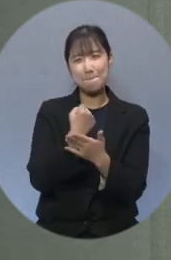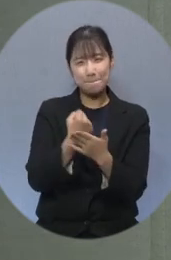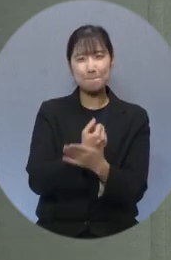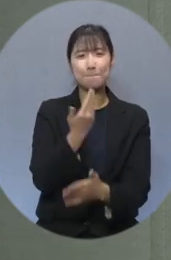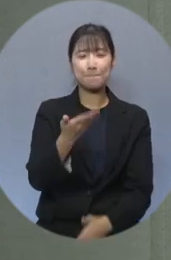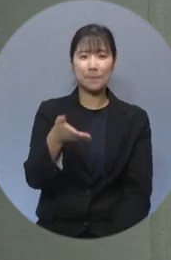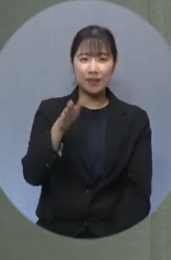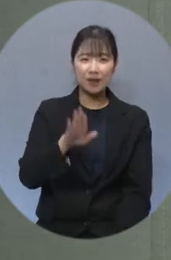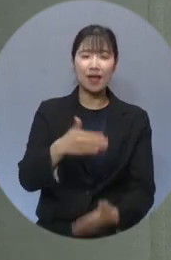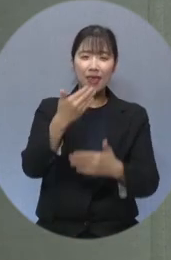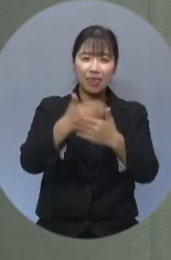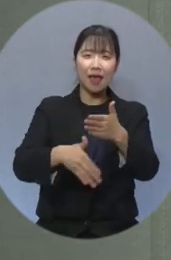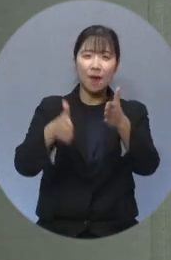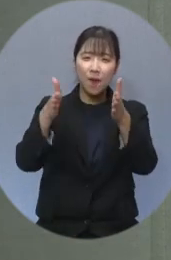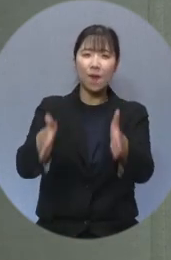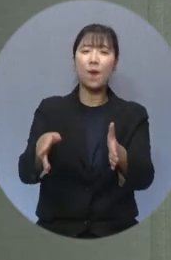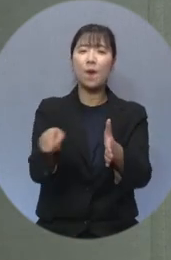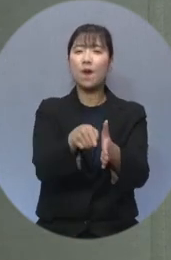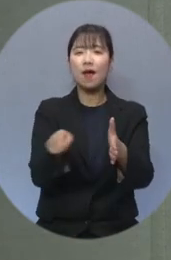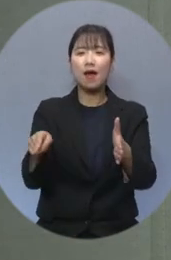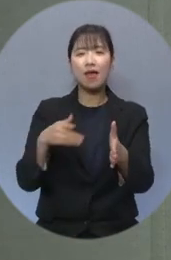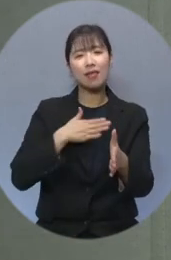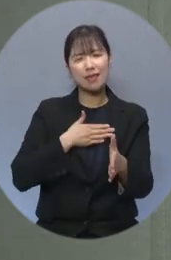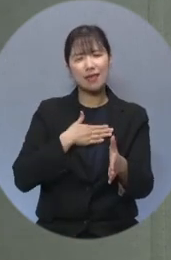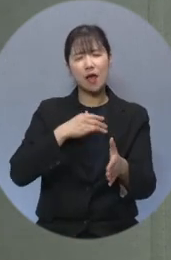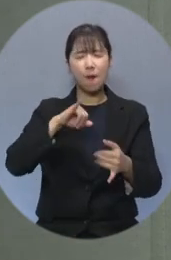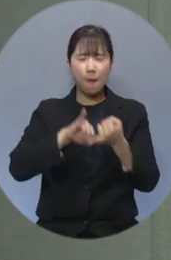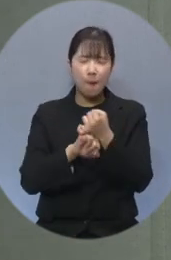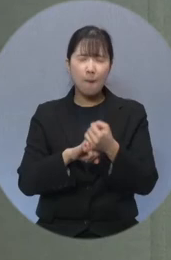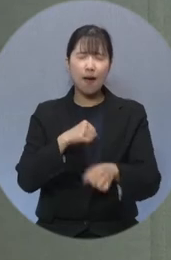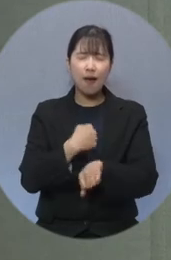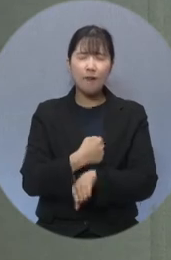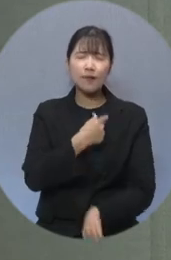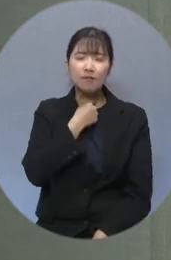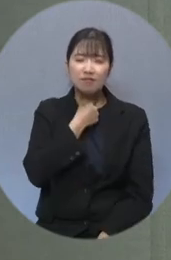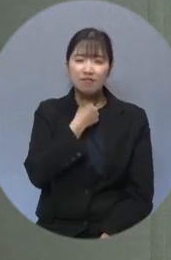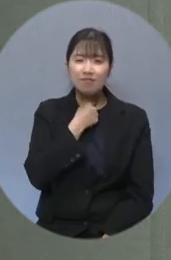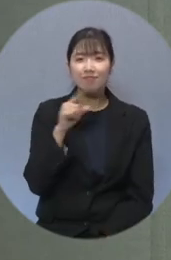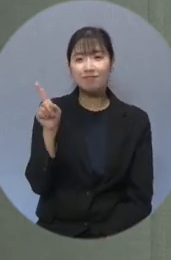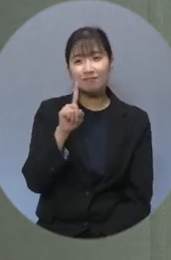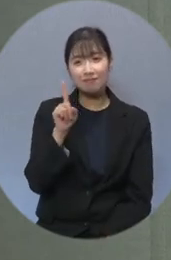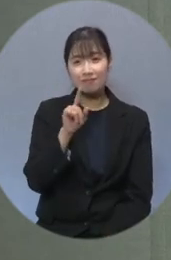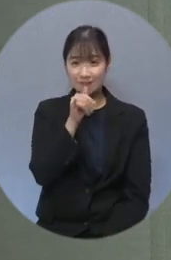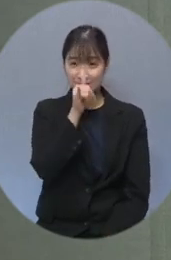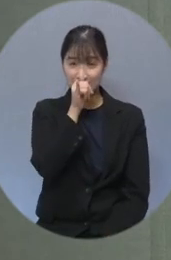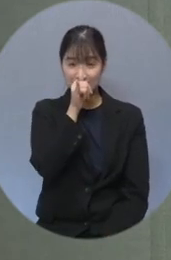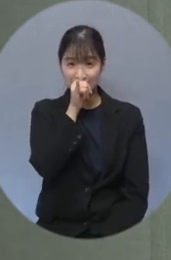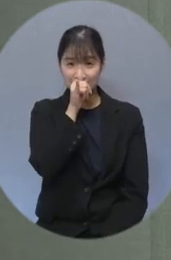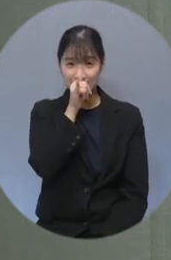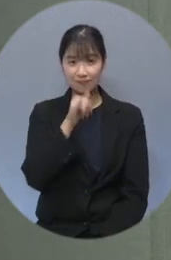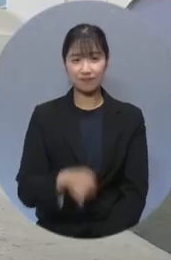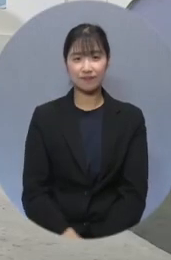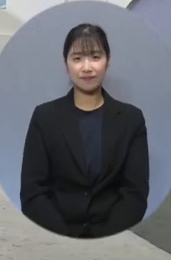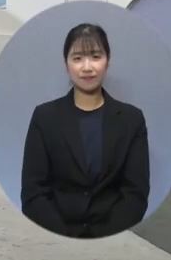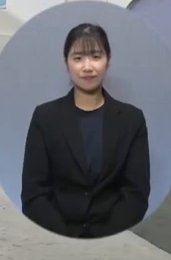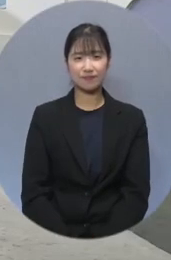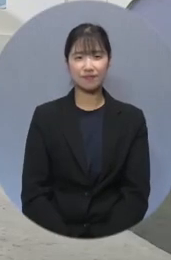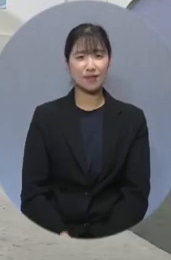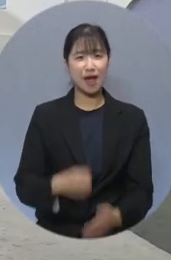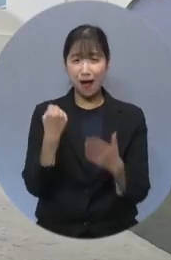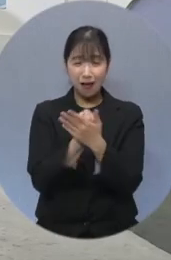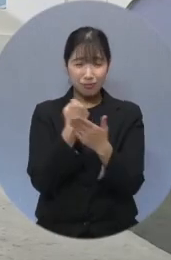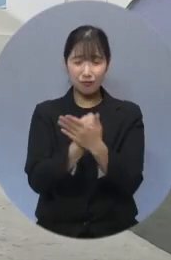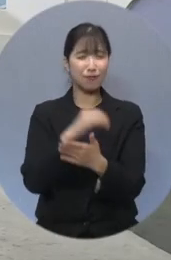안타깝습니다만은 네. 남은 기간에 네네. 내가 이거는 꼭 한번 해보고 싶다라는 뭐 사업은 어떤 건가요? 네.